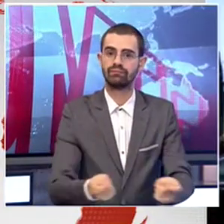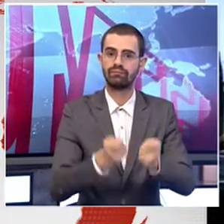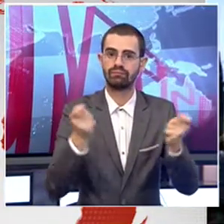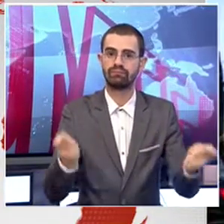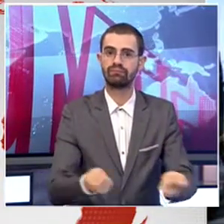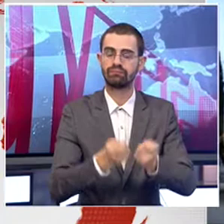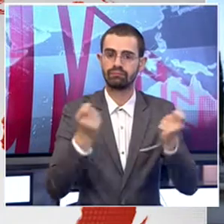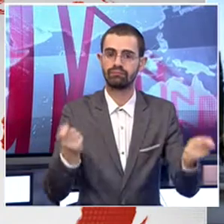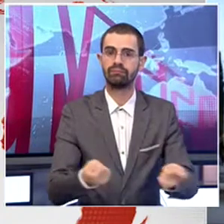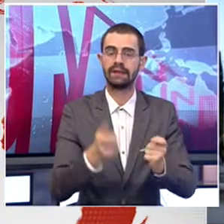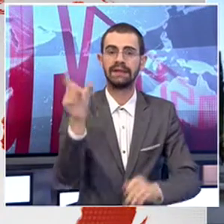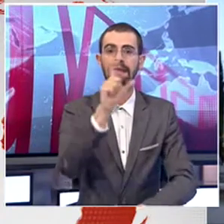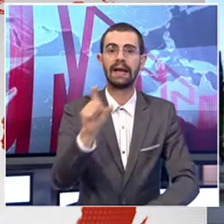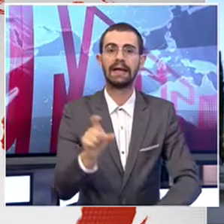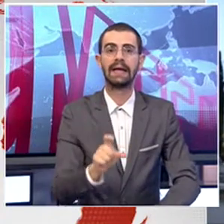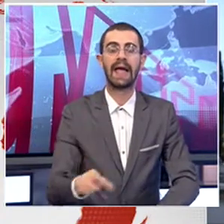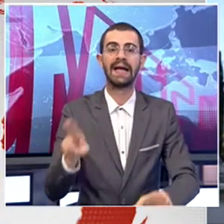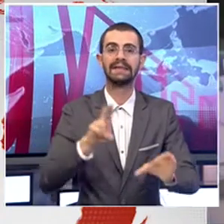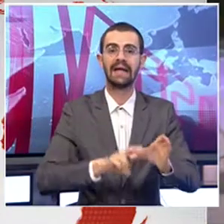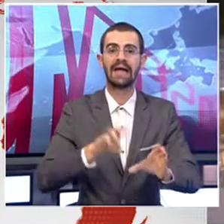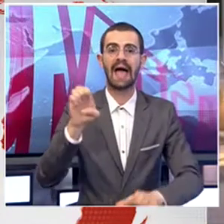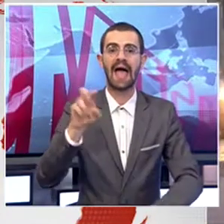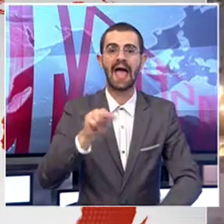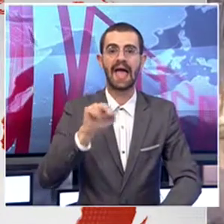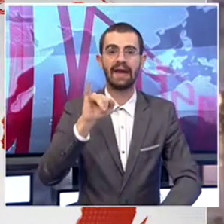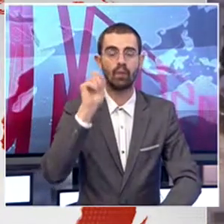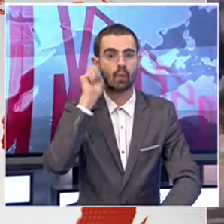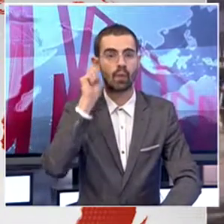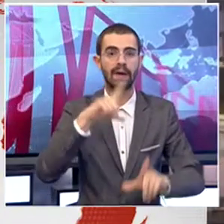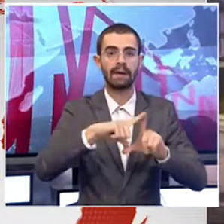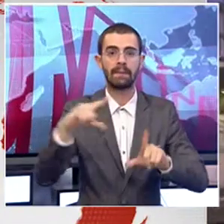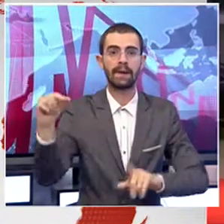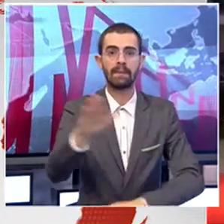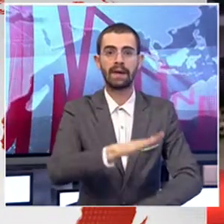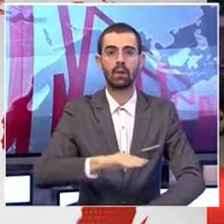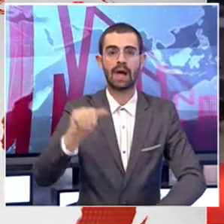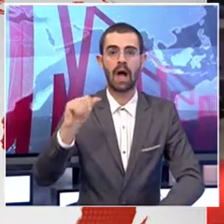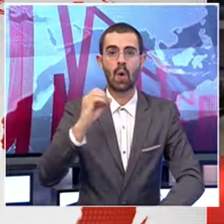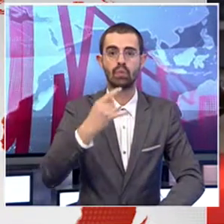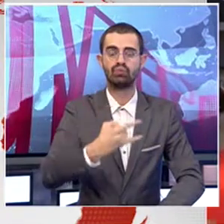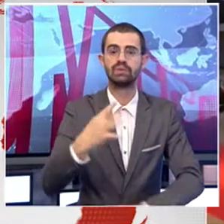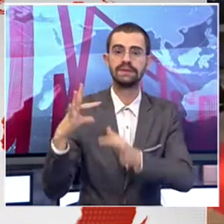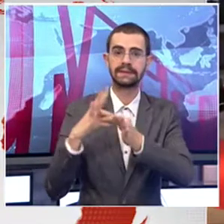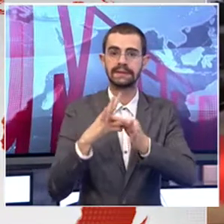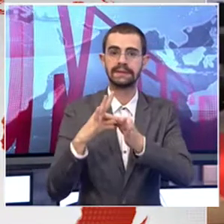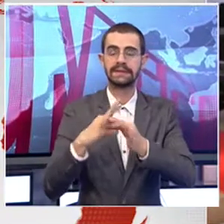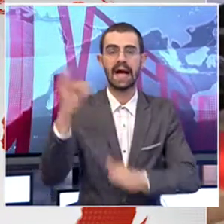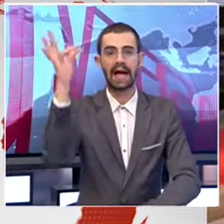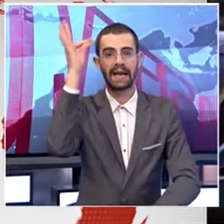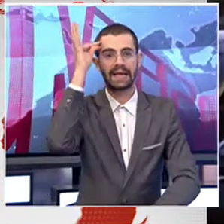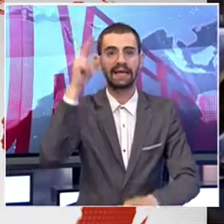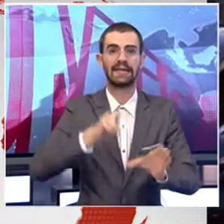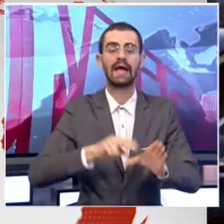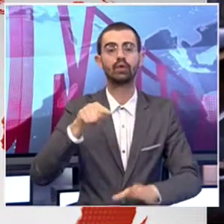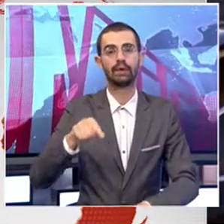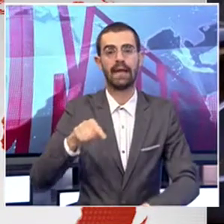οι εργασίες της Ιταλικής εταιρείας Eni στην Κυπριακή ΑΟΣ σε συνεργασία με την γαλλική Total, Νίκο.